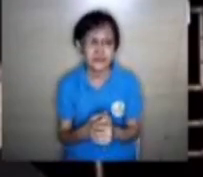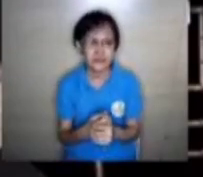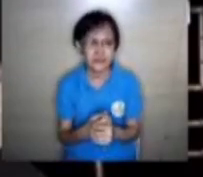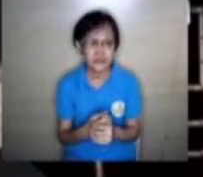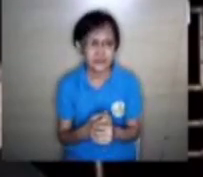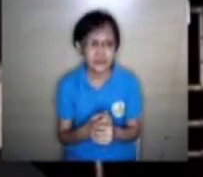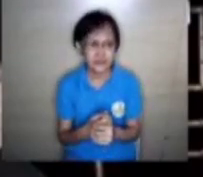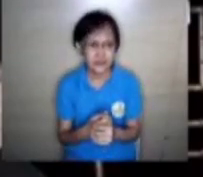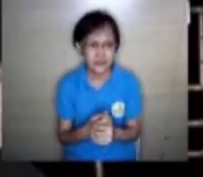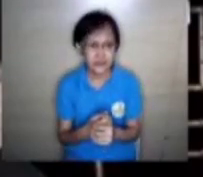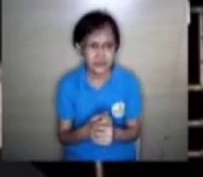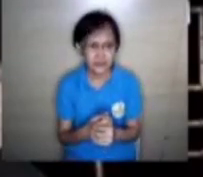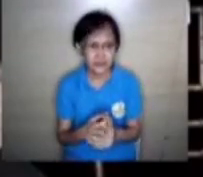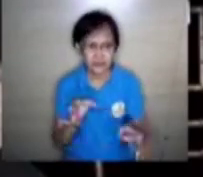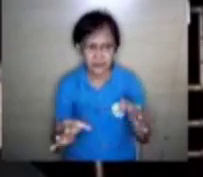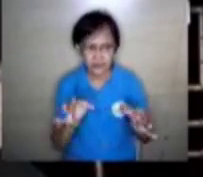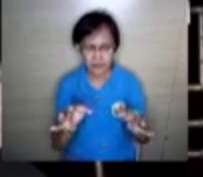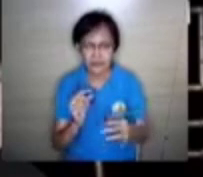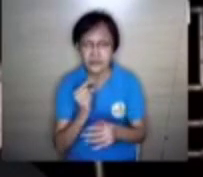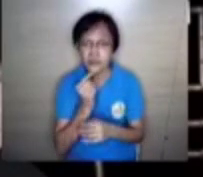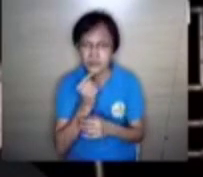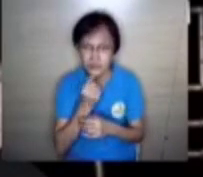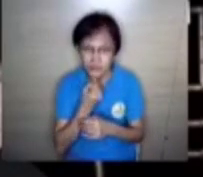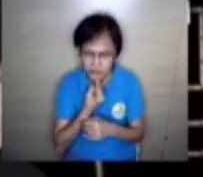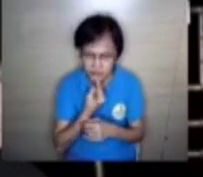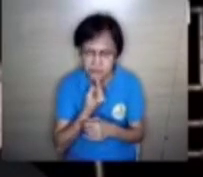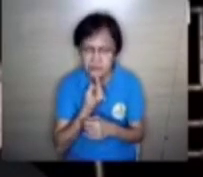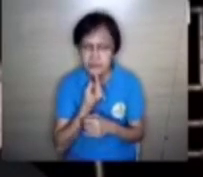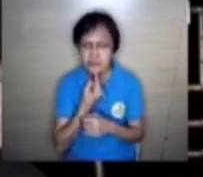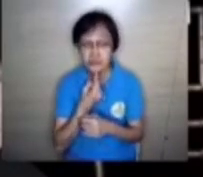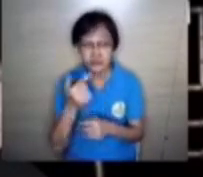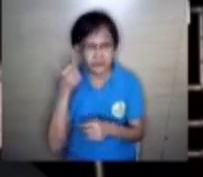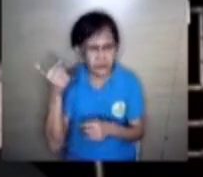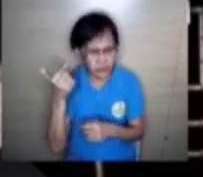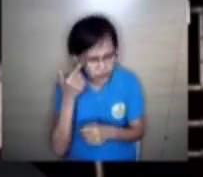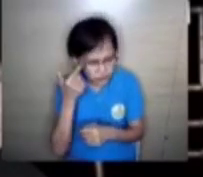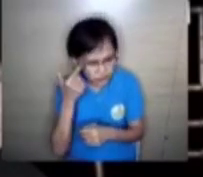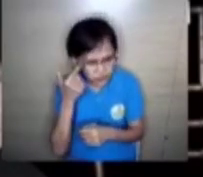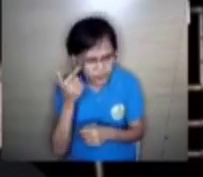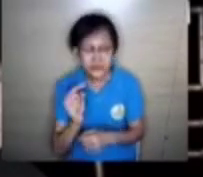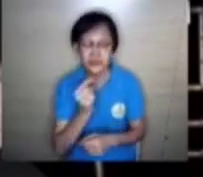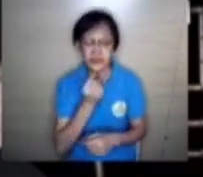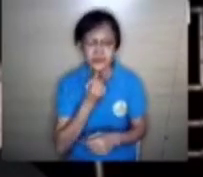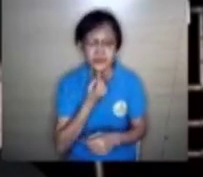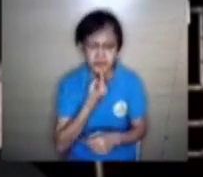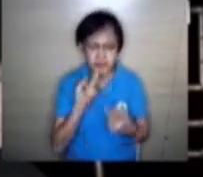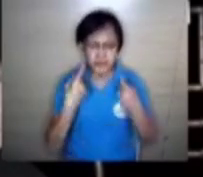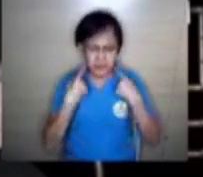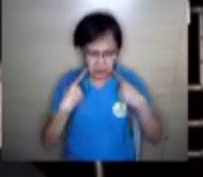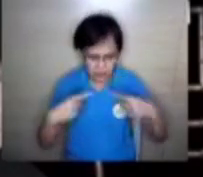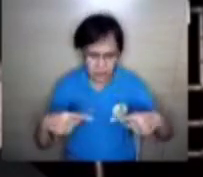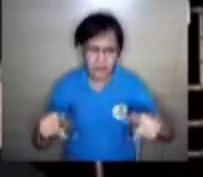Sapagkat seryoso tayo sa paglilinis ng ating pamahalaan. Seryoso tayo sa laban kontra korupsyon.